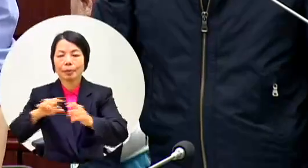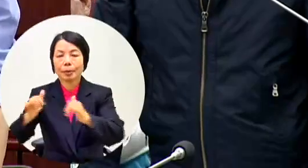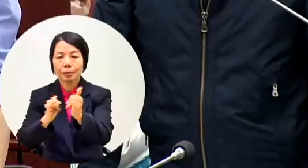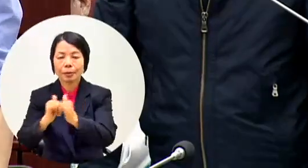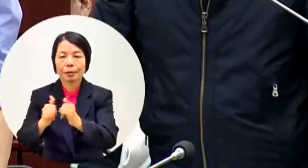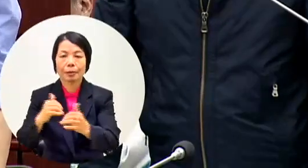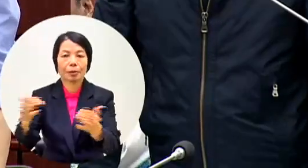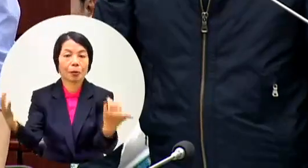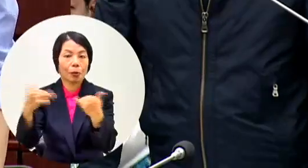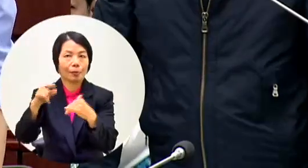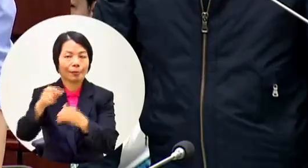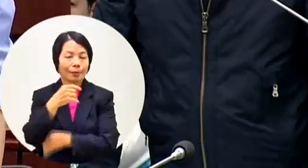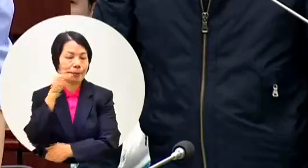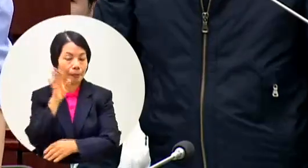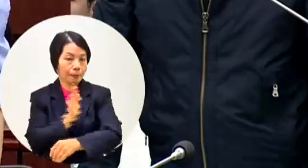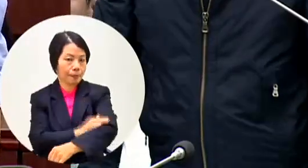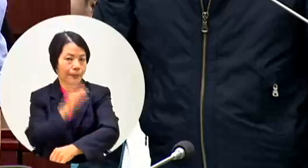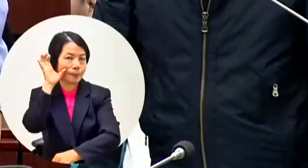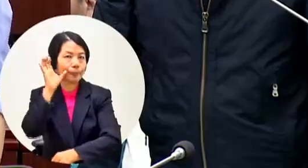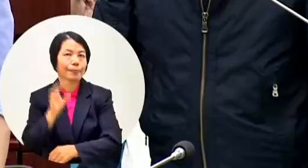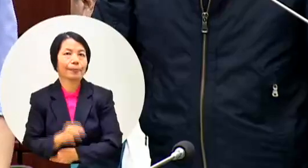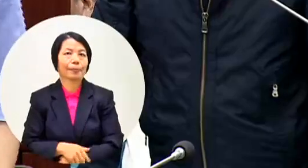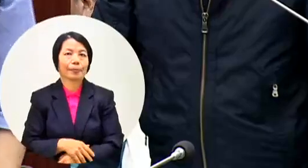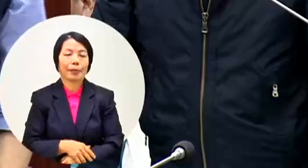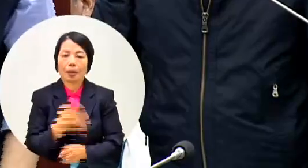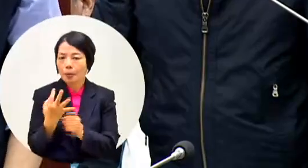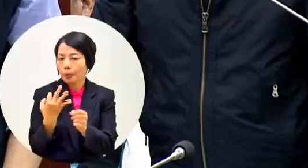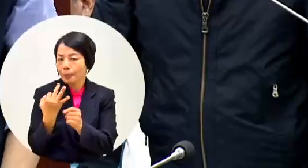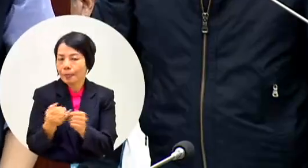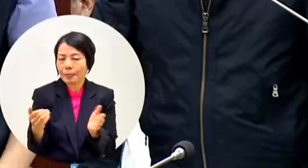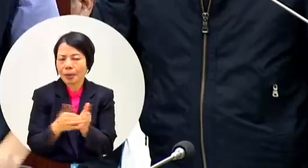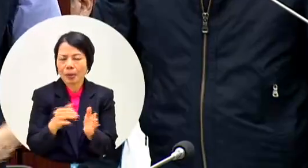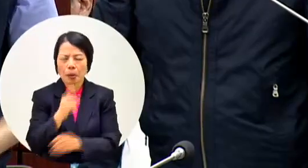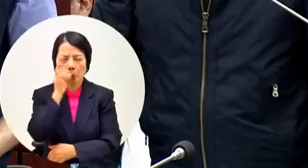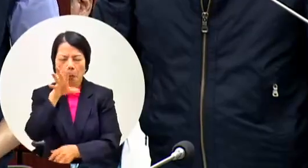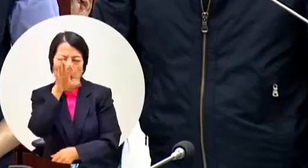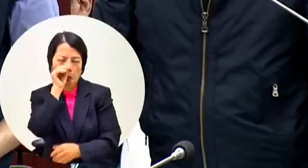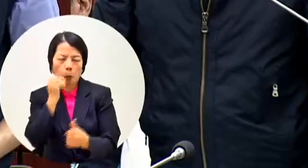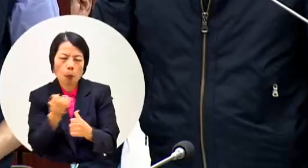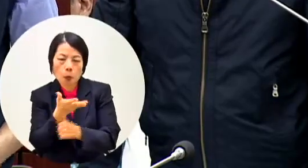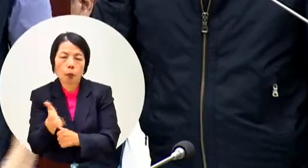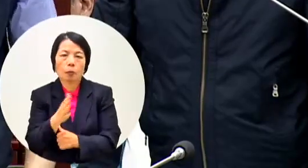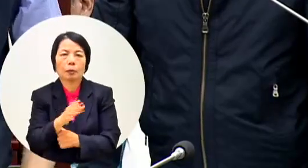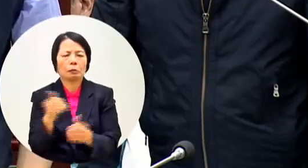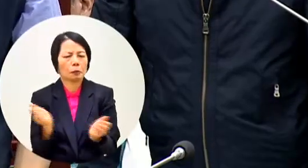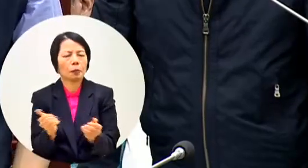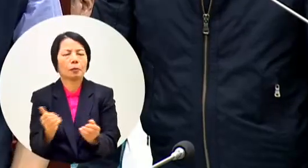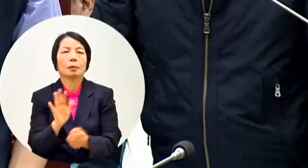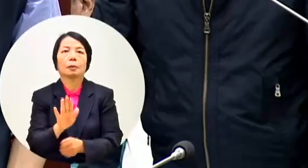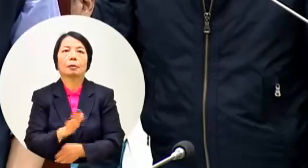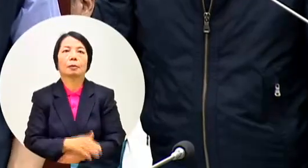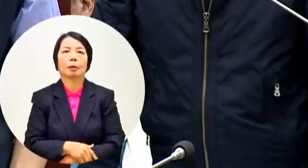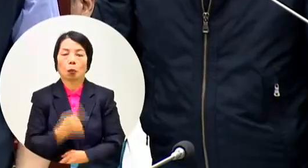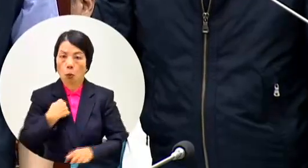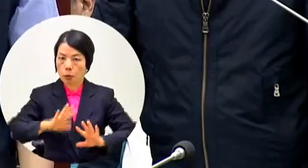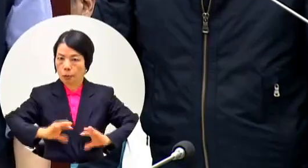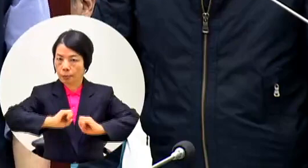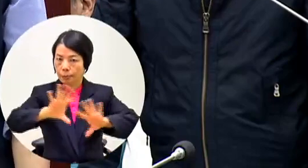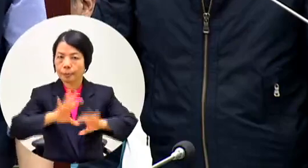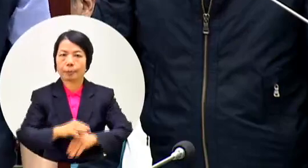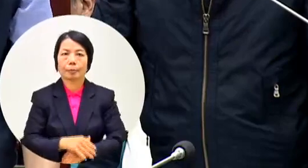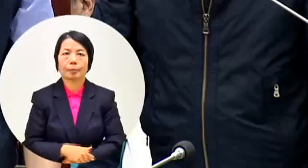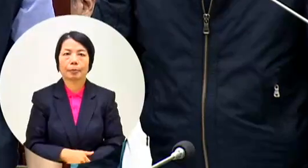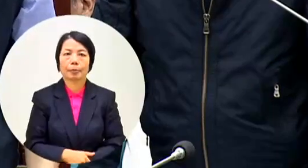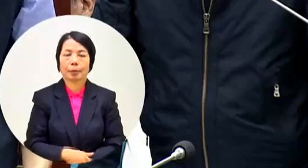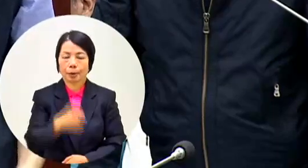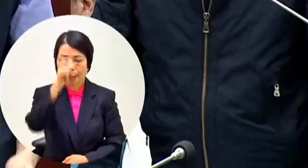很多年哈，都为了这个污染的问题，谢谢。那我跟大家报告，我们希望能够在环境保护、产